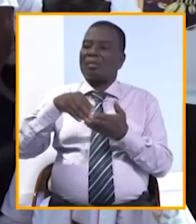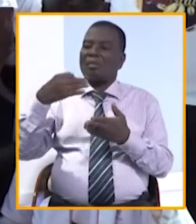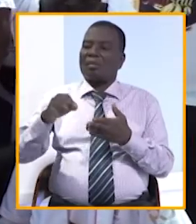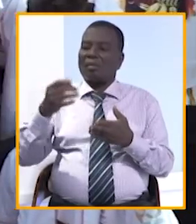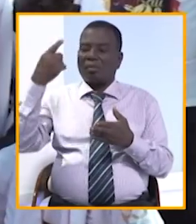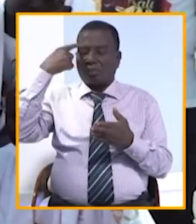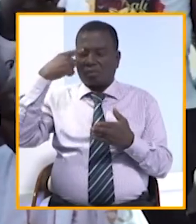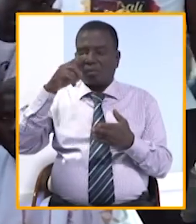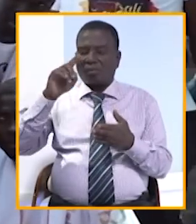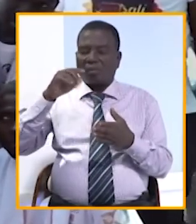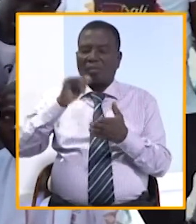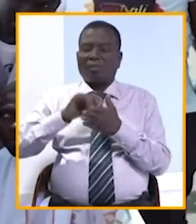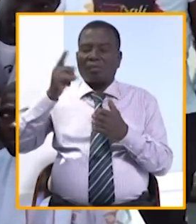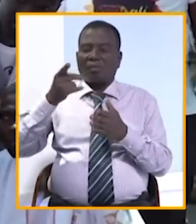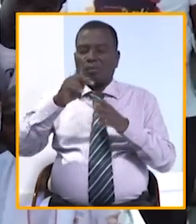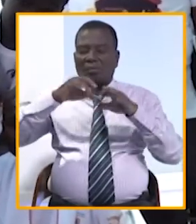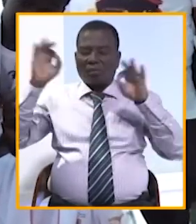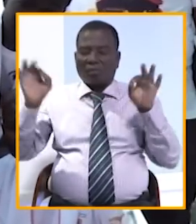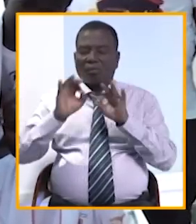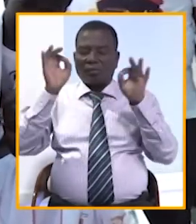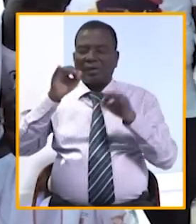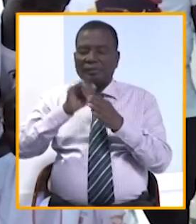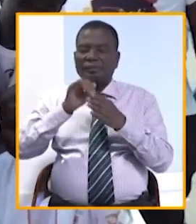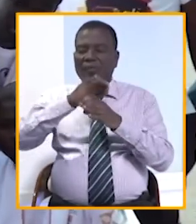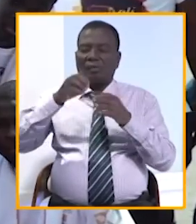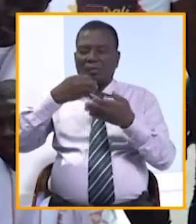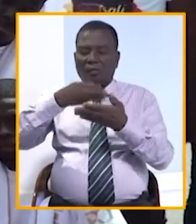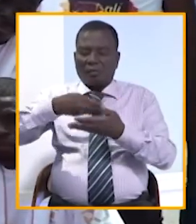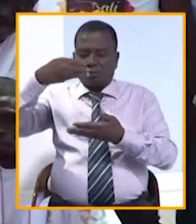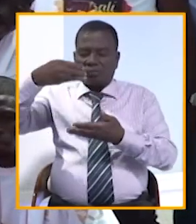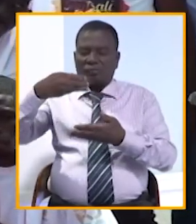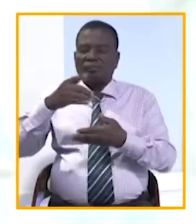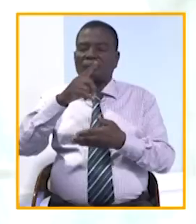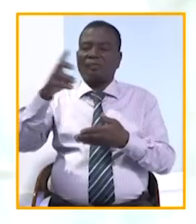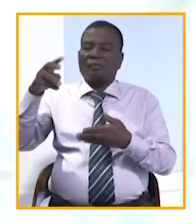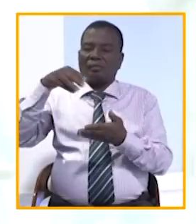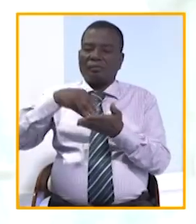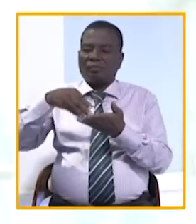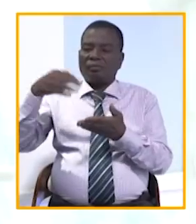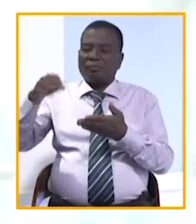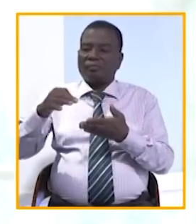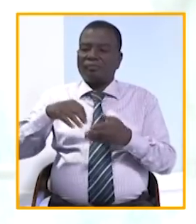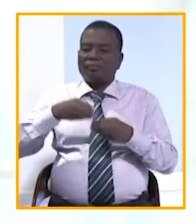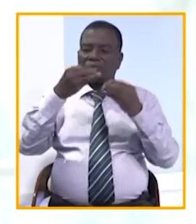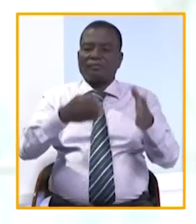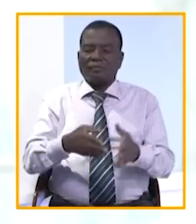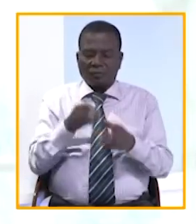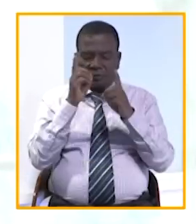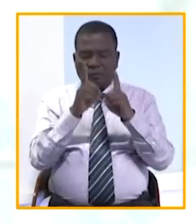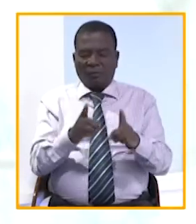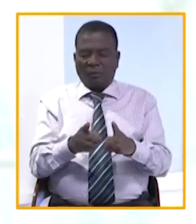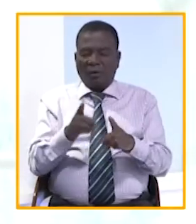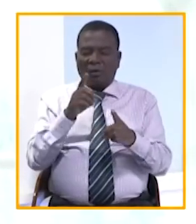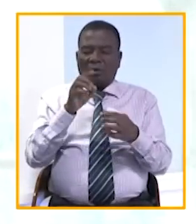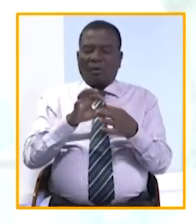Pour cette première édition, c'est une enveloppe globale de 100 millions de francs qui est mise à la disposition de